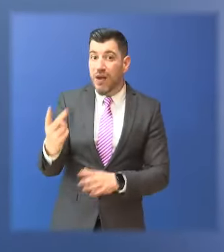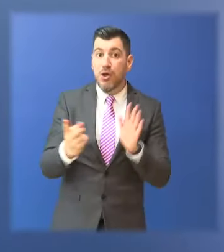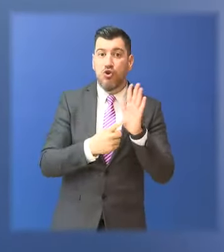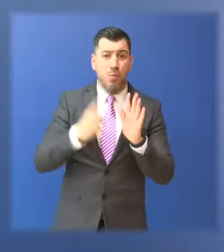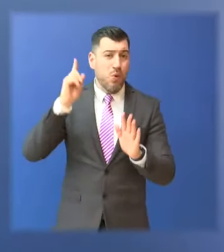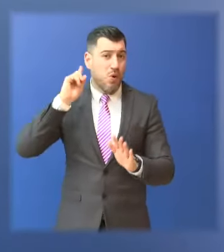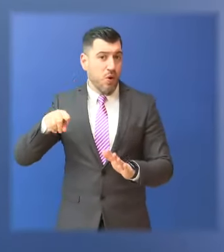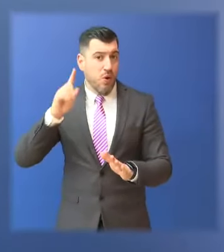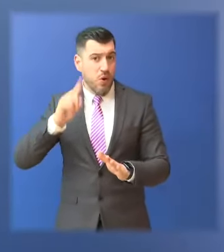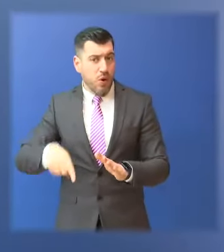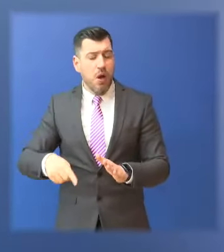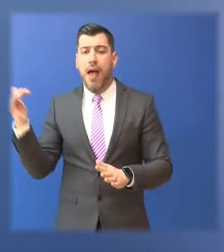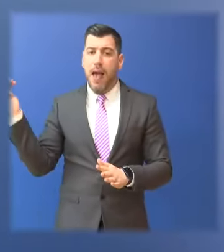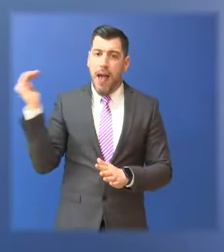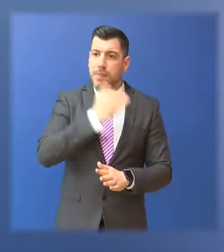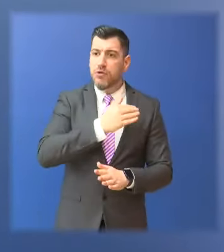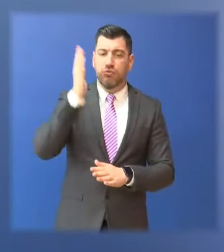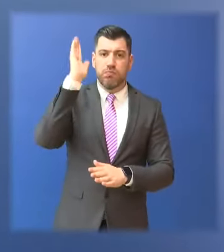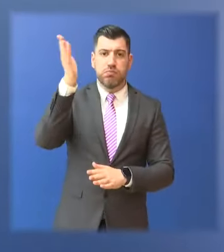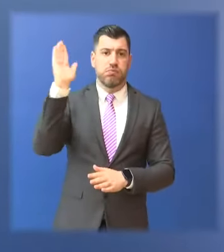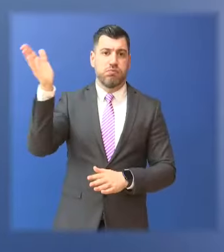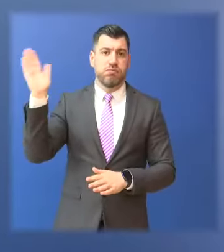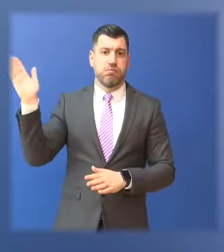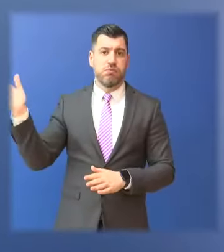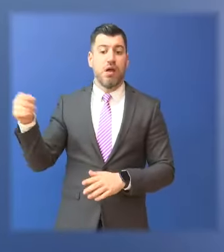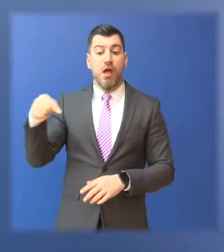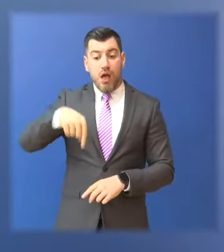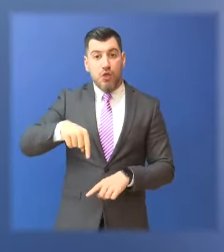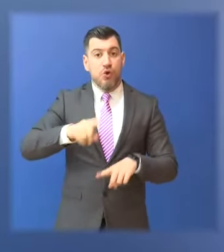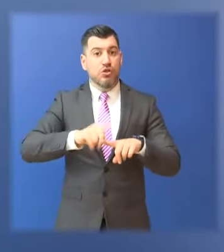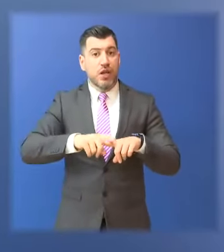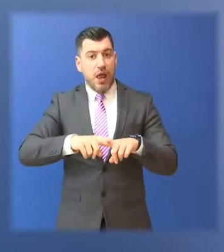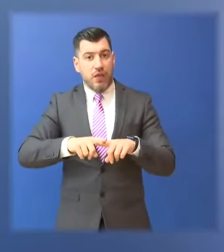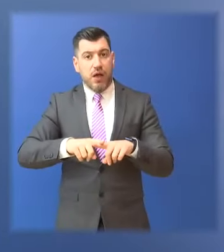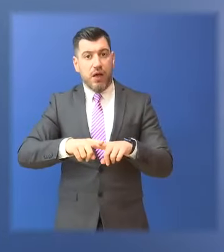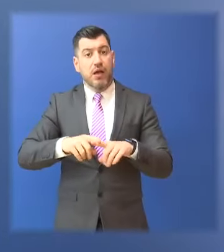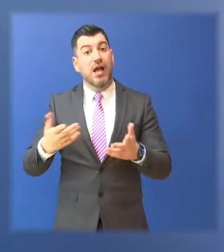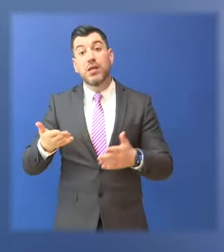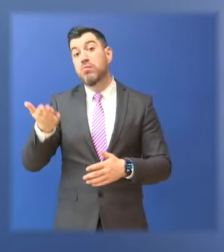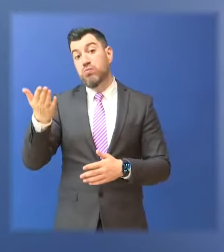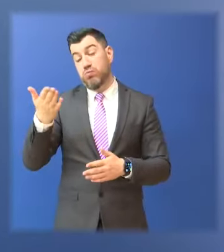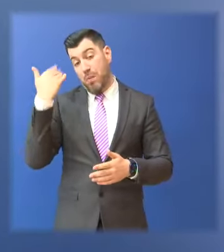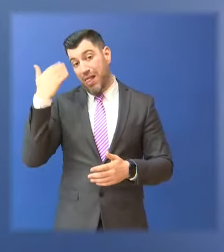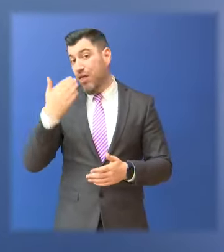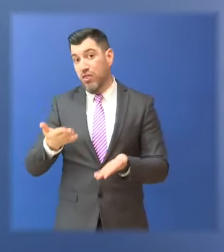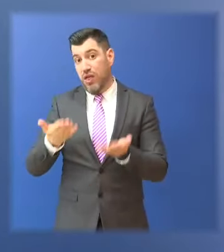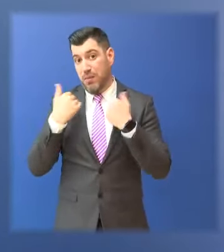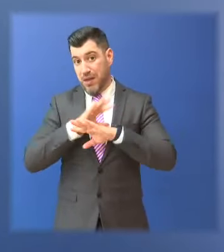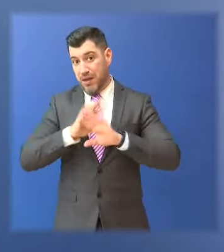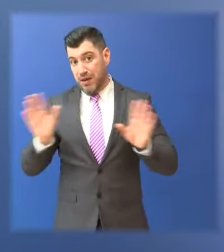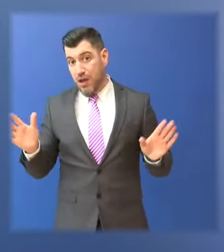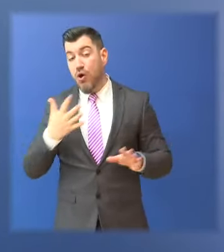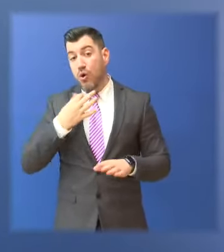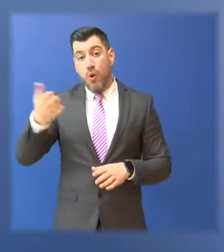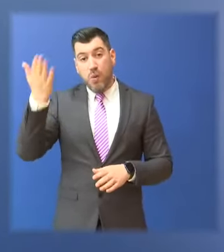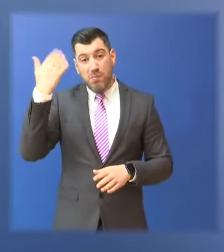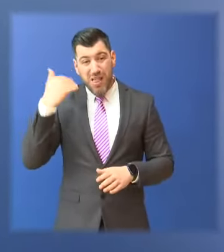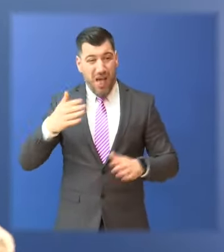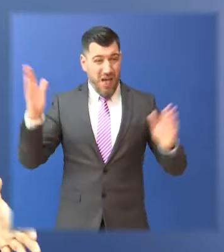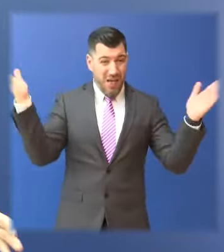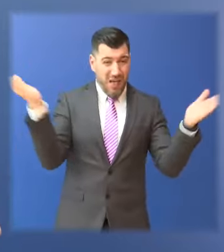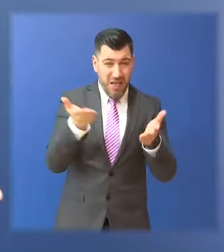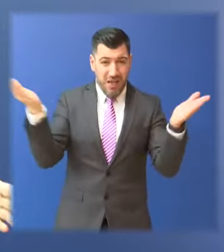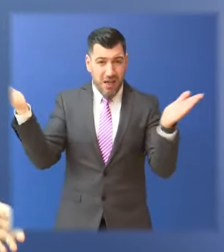επιβάλλει τα αντίστοιχα πρόστιμα. Και επιτέλους, στη χώρα μας, κάτι το οποίο δεν υπήρχε, γιατί ούτε η εσχροκέρδεια, ούτε οι εικονικές εκπτώσεις,